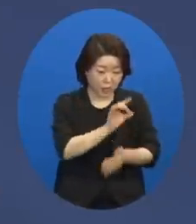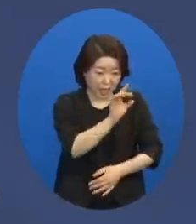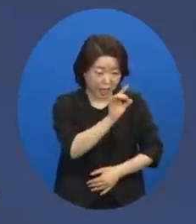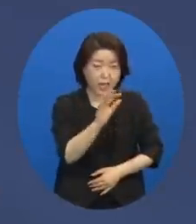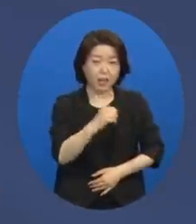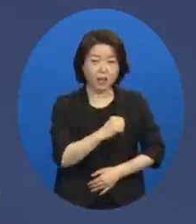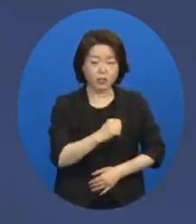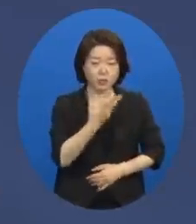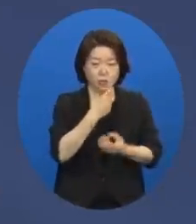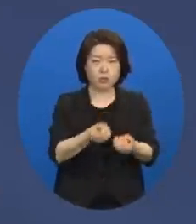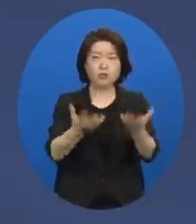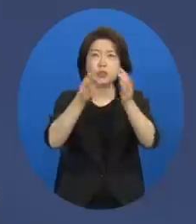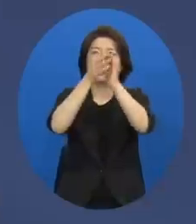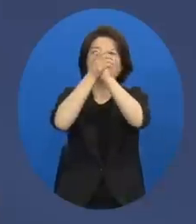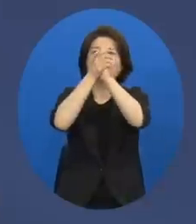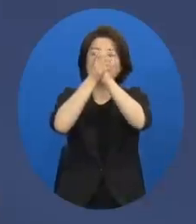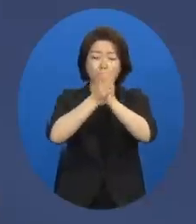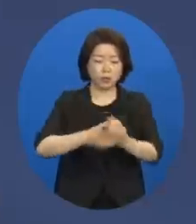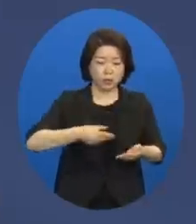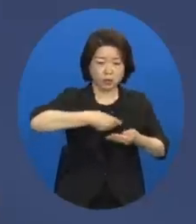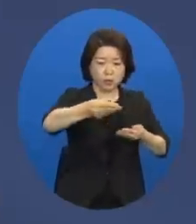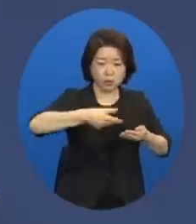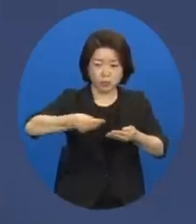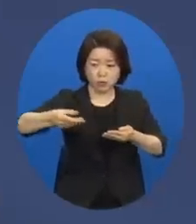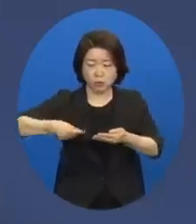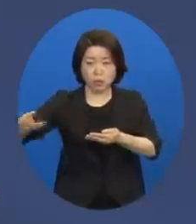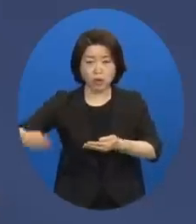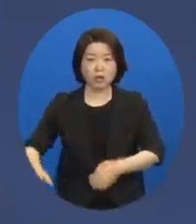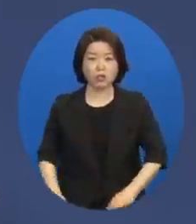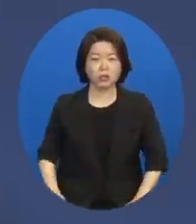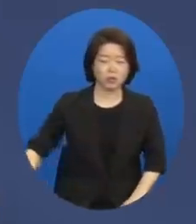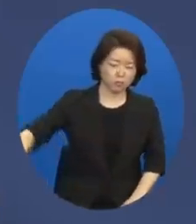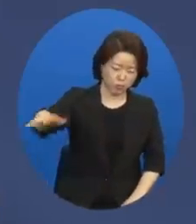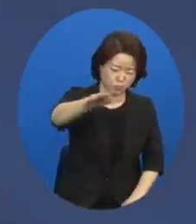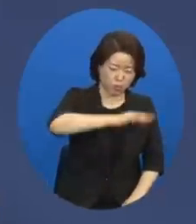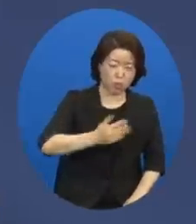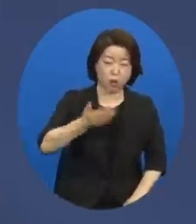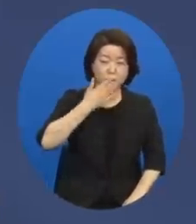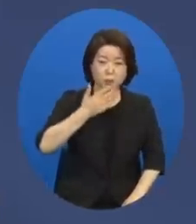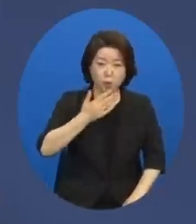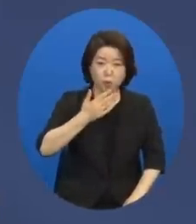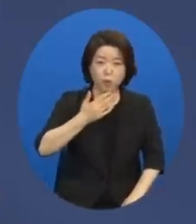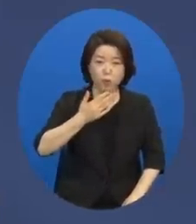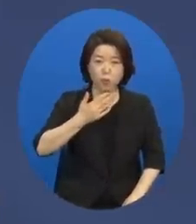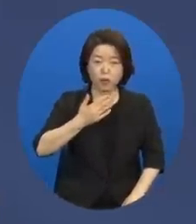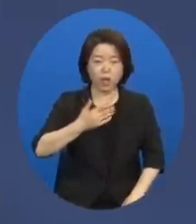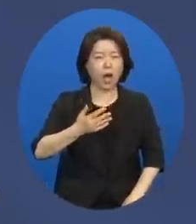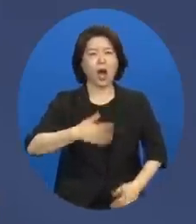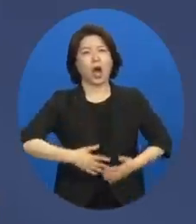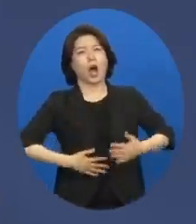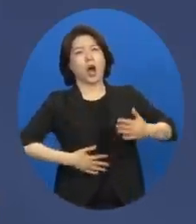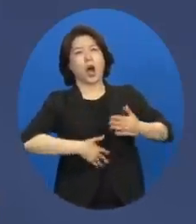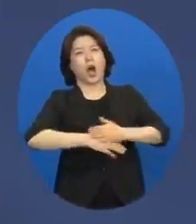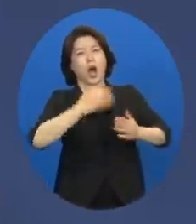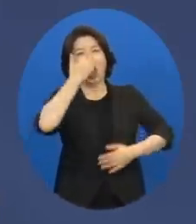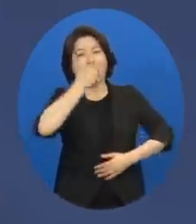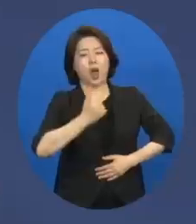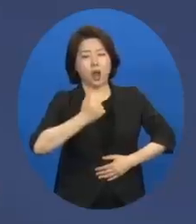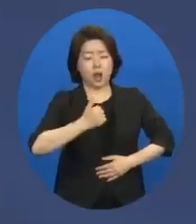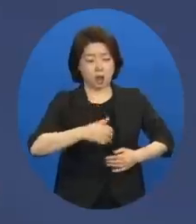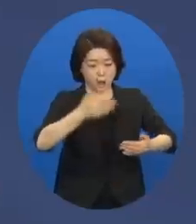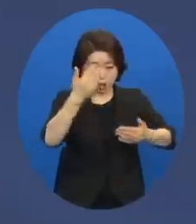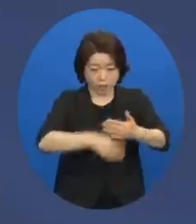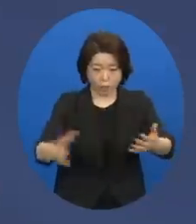들고 축사하시고 이걸 나눠주기를 시작하시는데 모든 사람이 다 먹고 다 더는 못 먹게 해서 버린 것까지